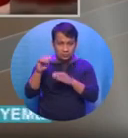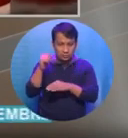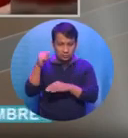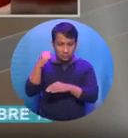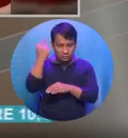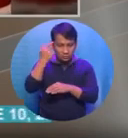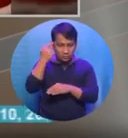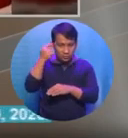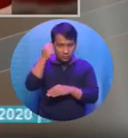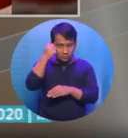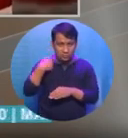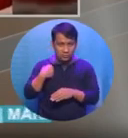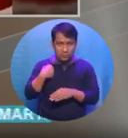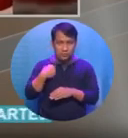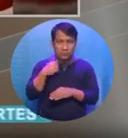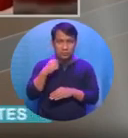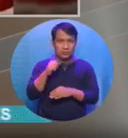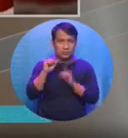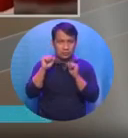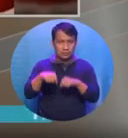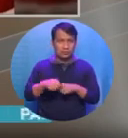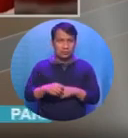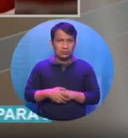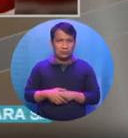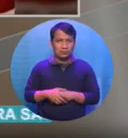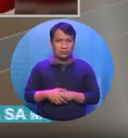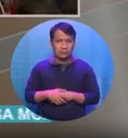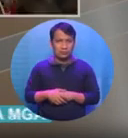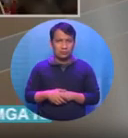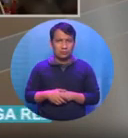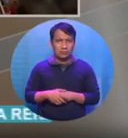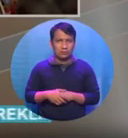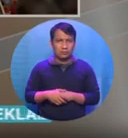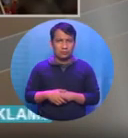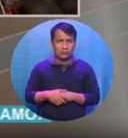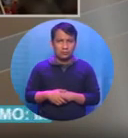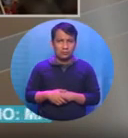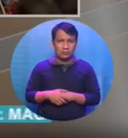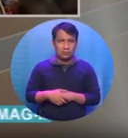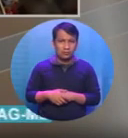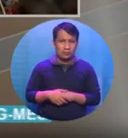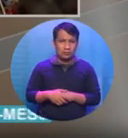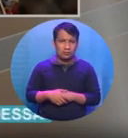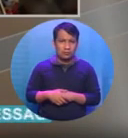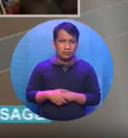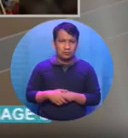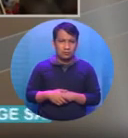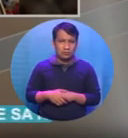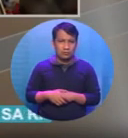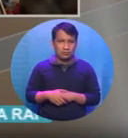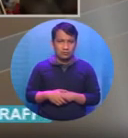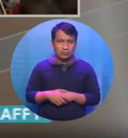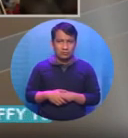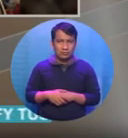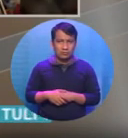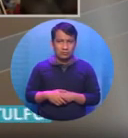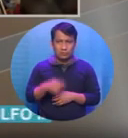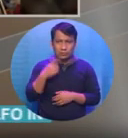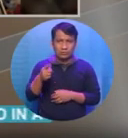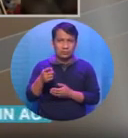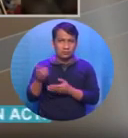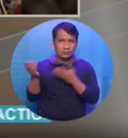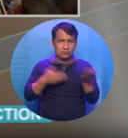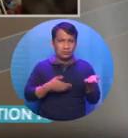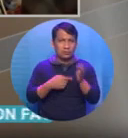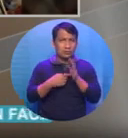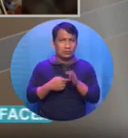po'y madampot at makulong doon. Okay lang, sir, kasi yan ang hinamon niya sa akin. Eh. Tutulungan pa niya ako maitulpo daw.